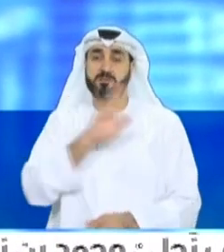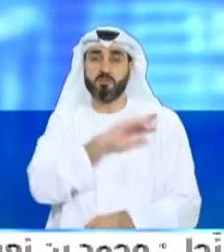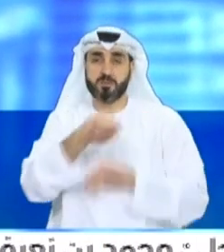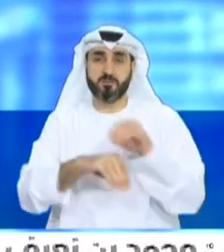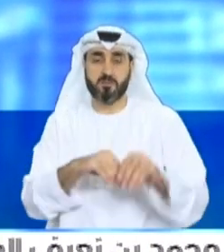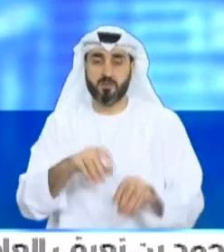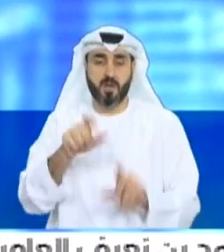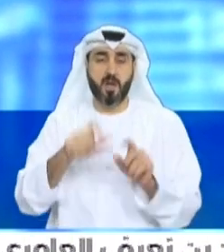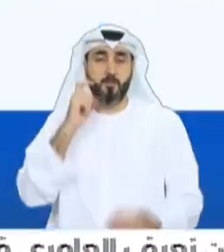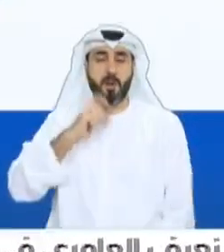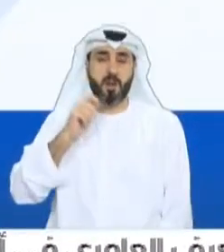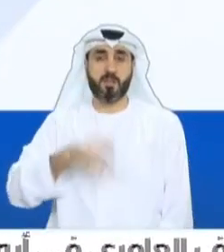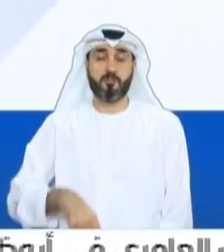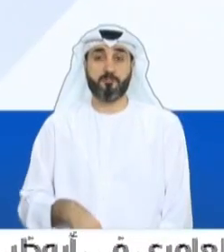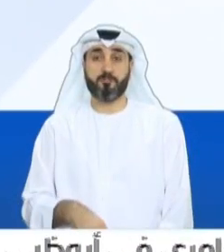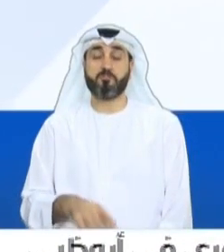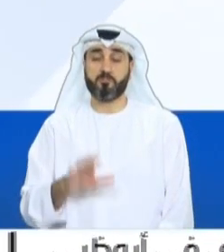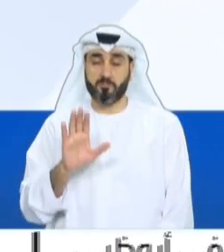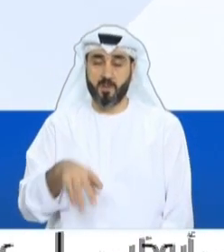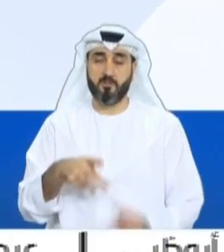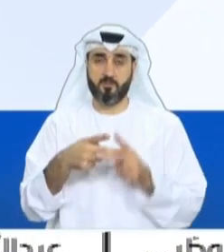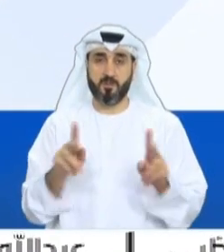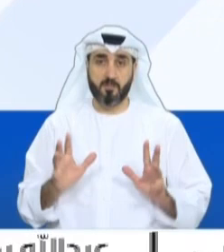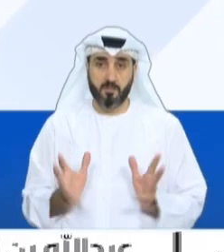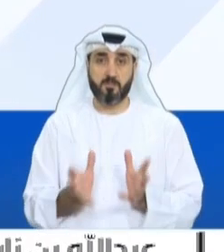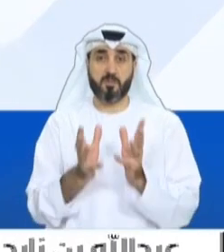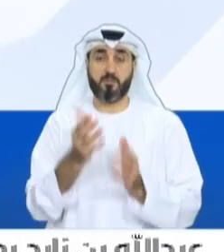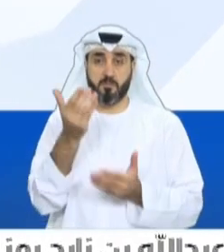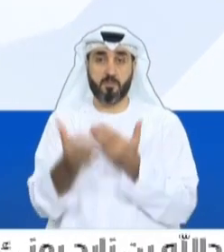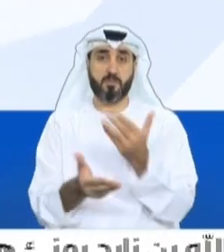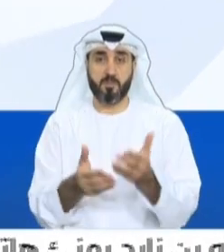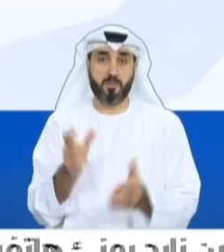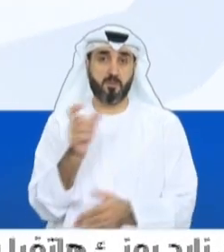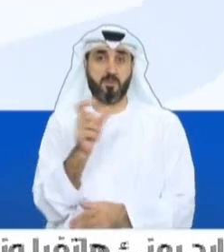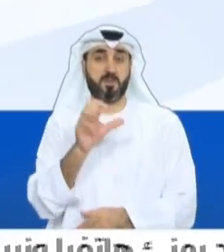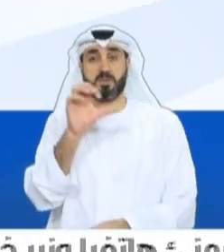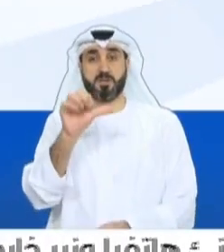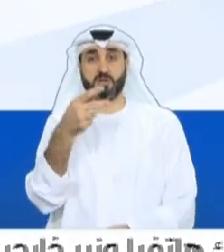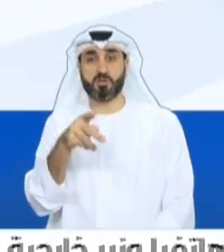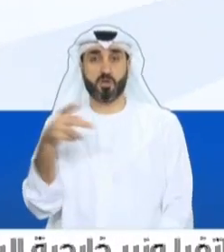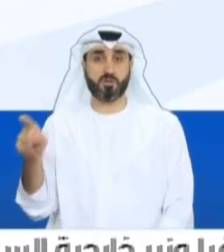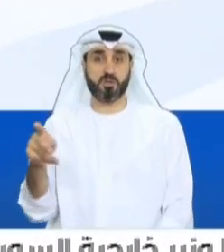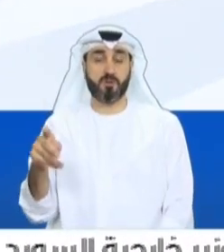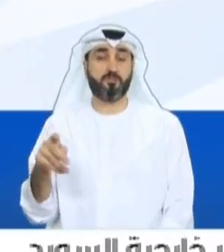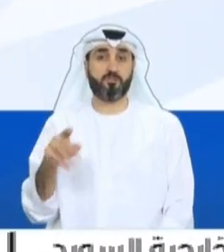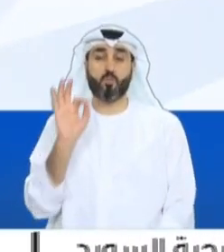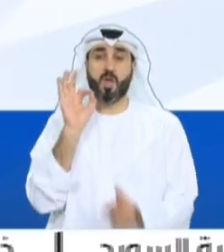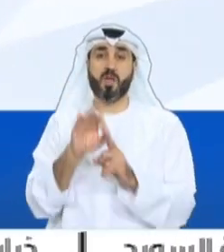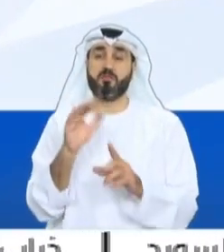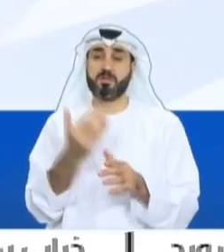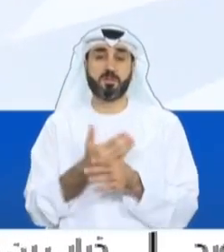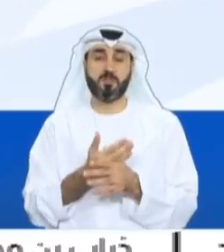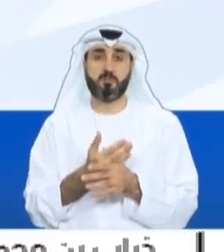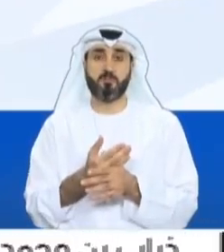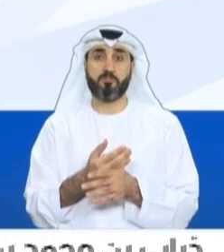الإماراتية؟ طيب، وفعلا تم إطلاق حزمة من المبادرات في سبتمبر 2020، وكان الهدف من الحزم